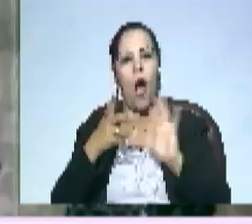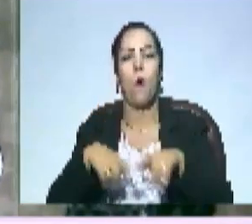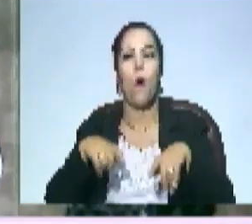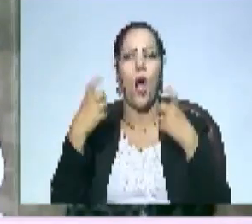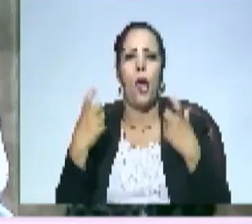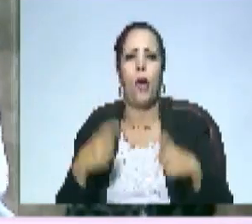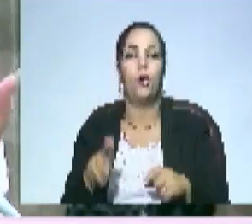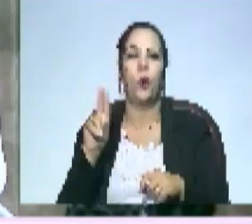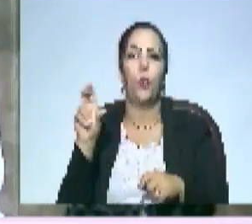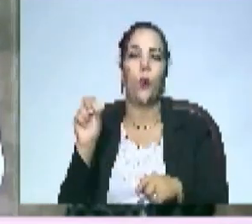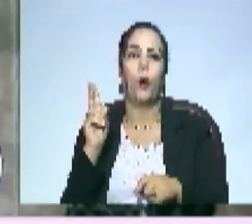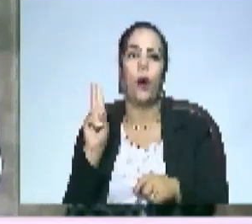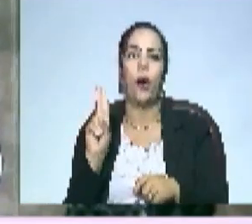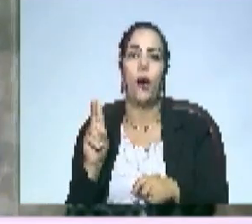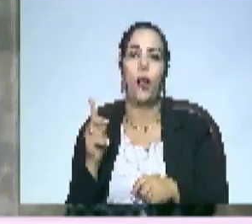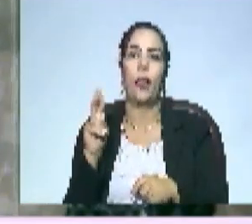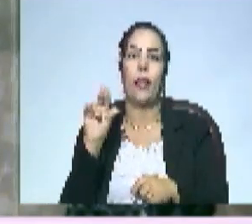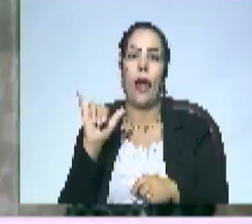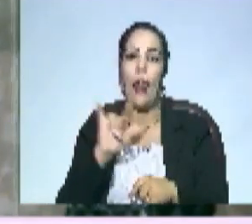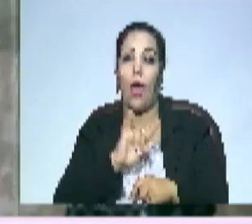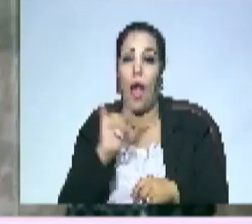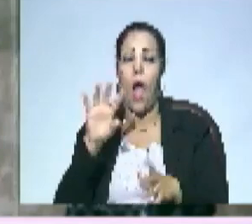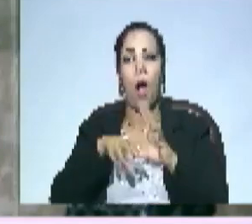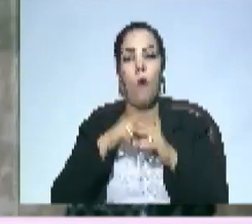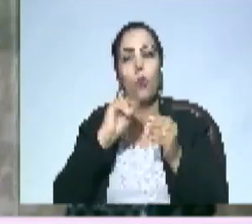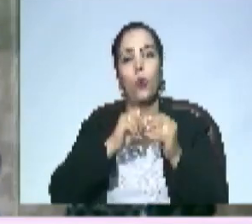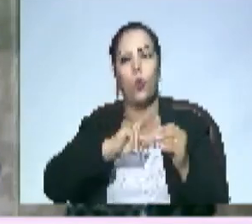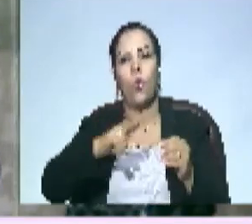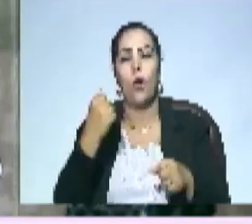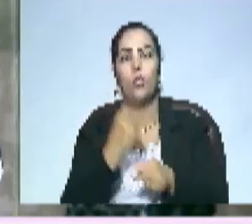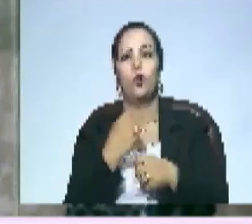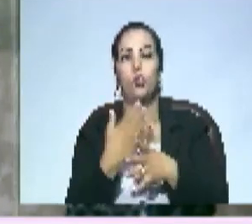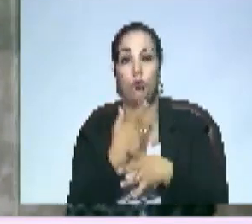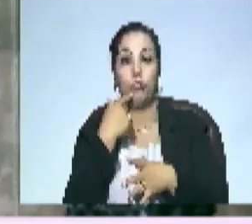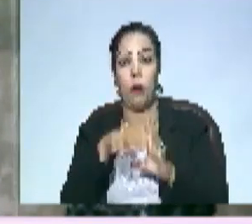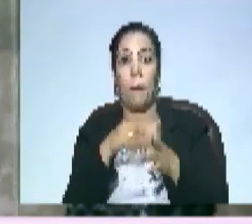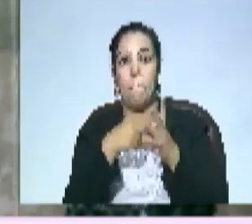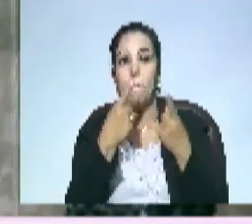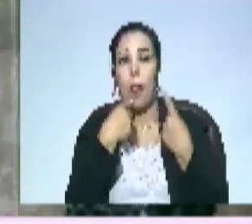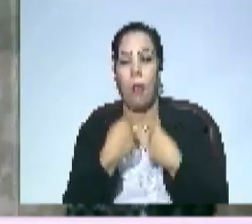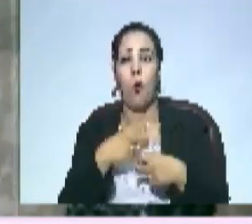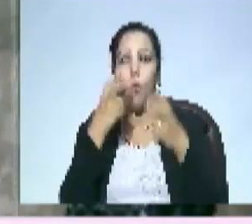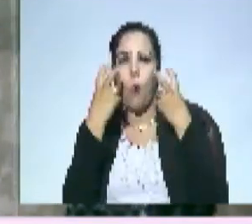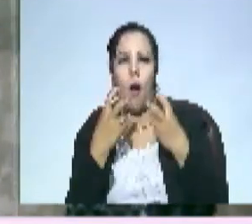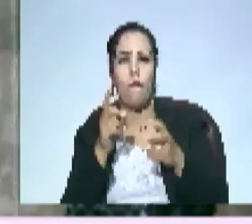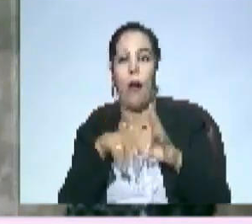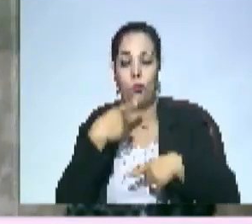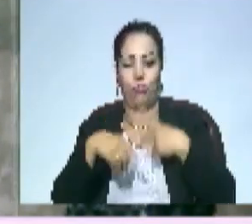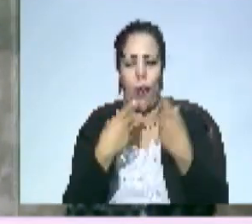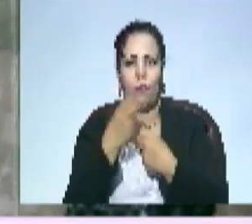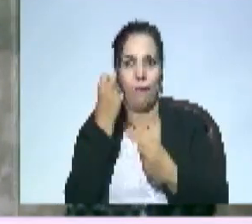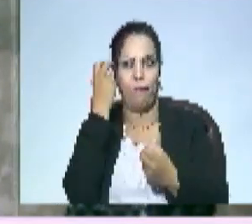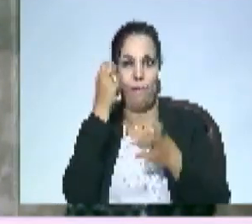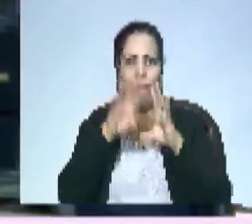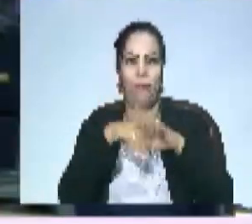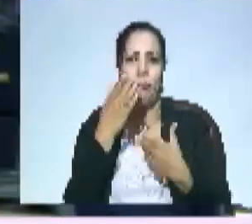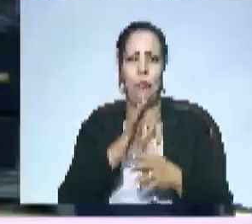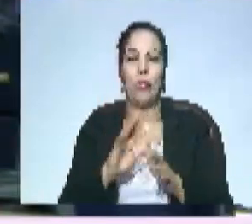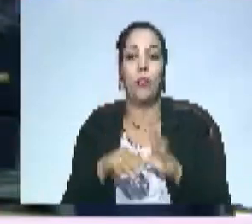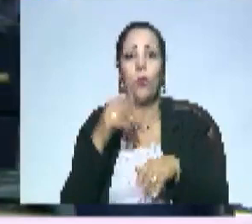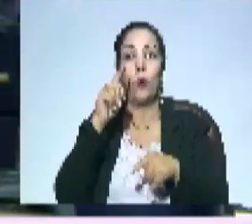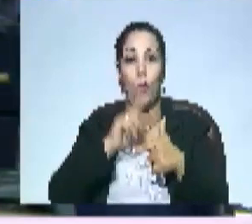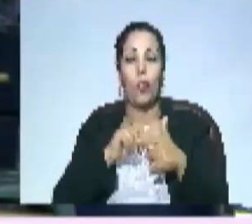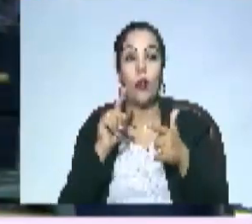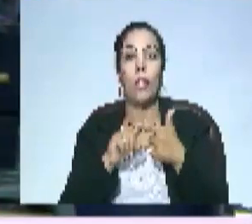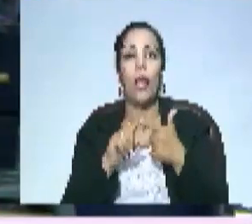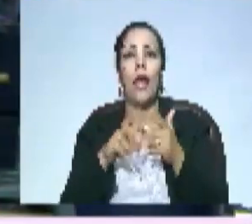التورتيلا او انواع العيش اللي شيف قالها يعني ماوقفش نفسنا في المطبخ على حاجه بالظبط كده هنعمل ايه تاني يا شيف هناخد بقى